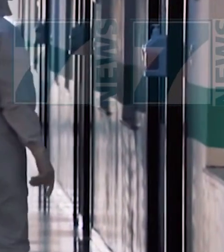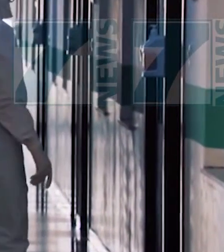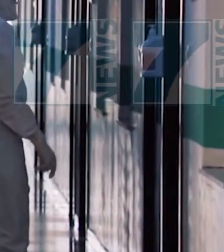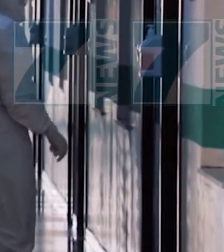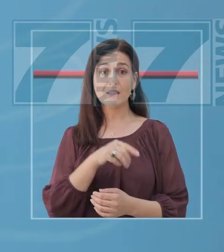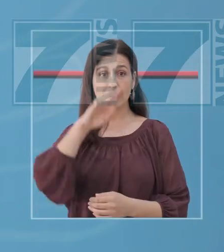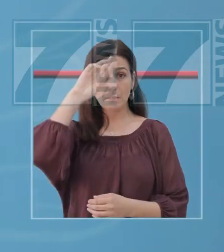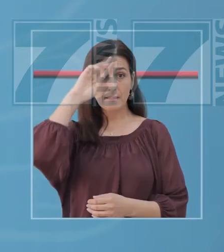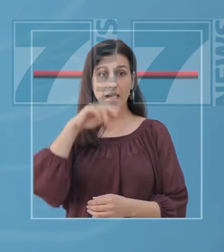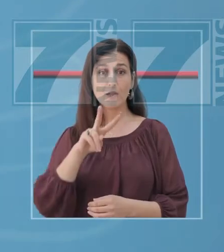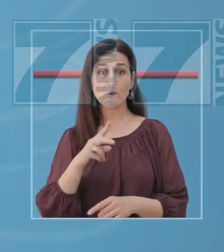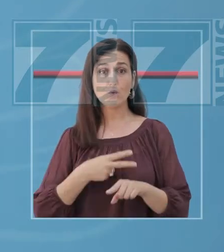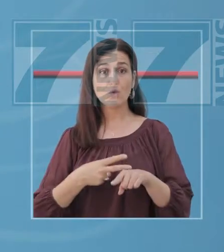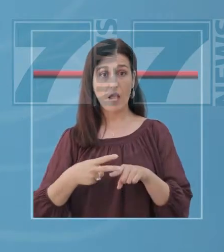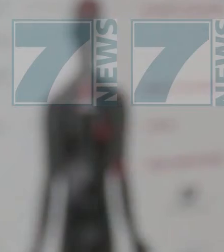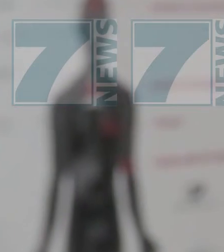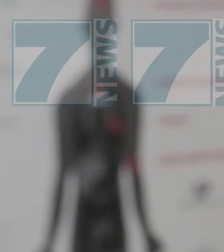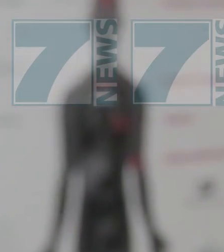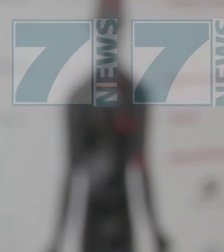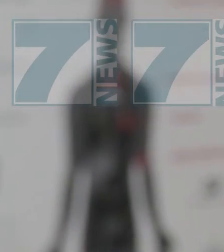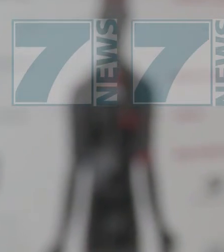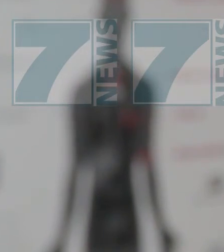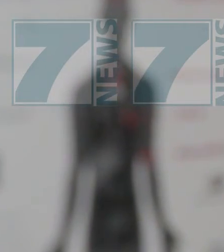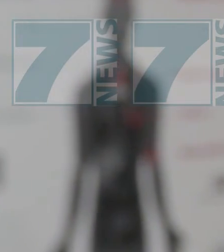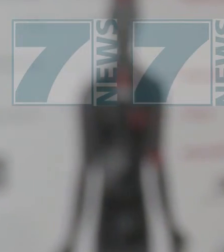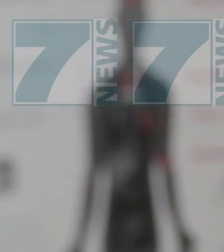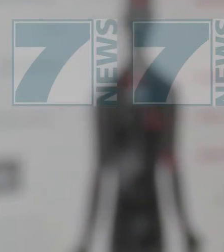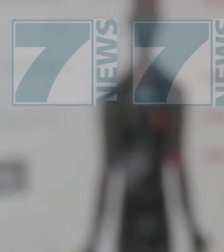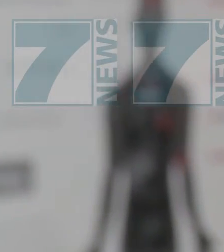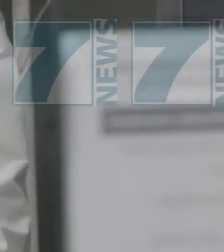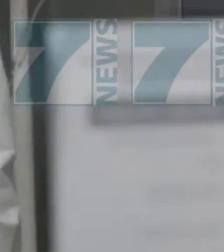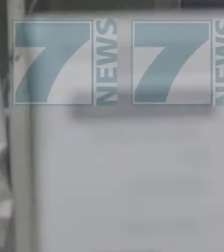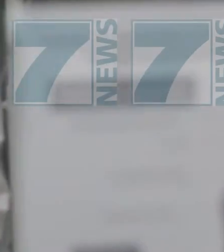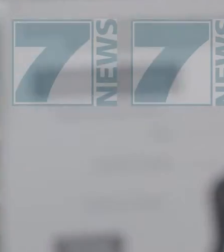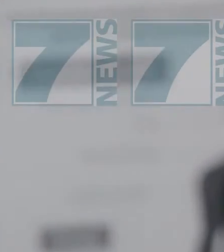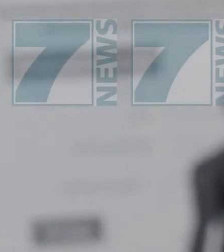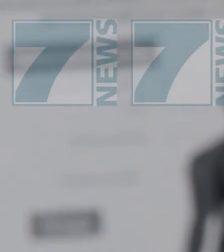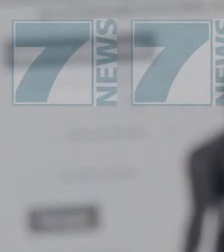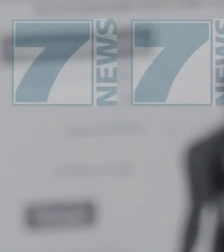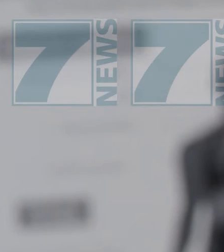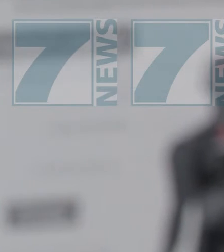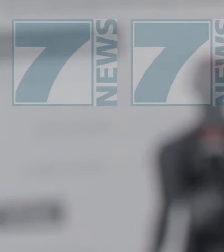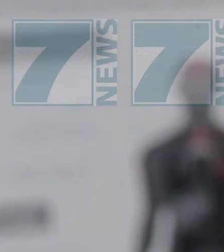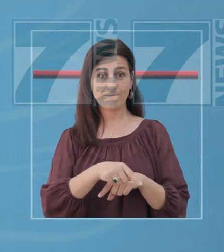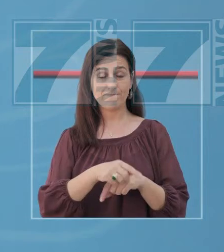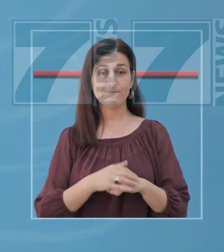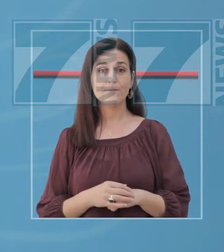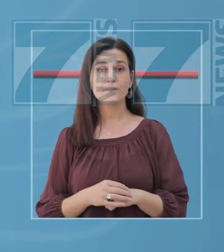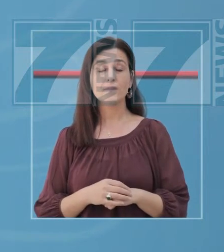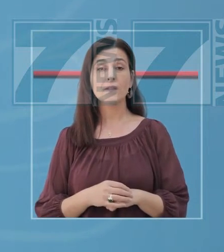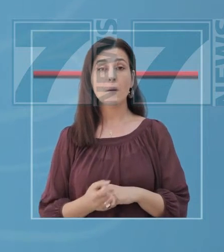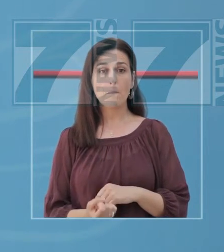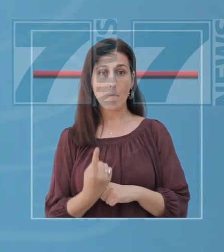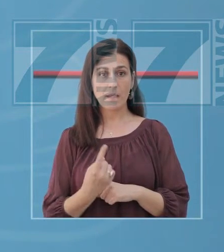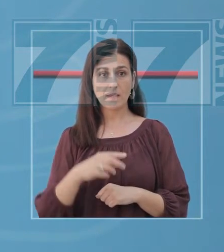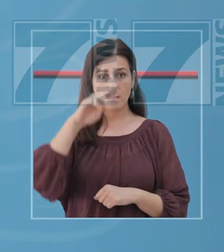në spitalin infektiv prej më shumë se 2 javësh. Numri të hospitalizuarve në spitalin COVID-19 mbetet sërish i lartë. Aktualisht